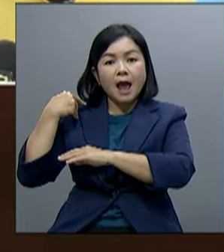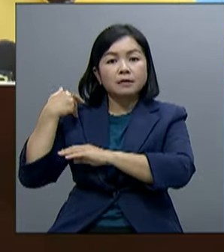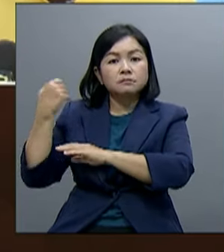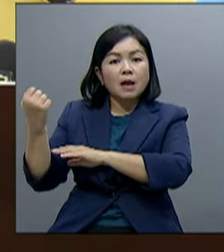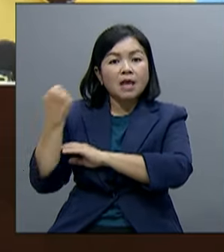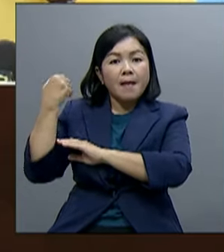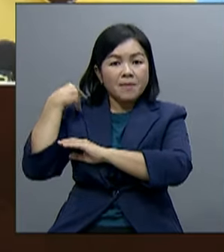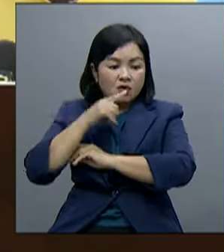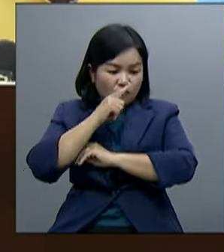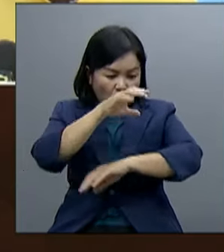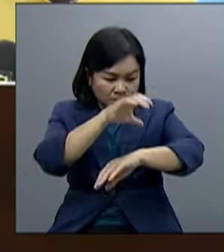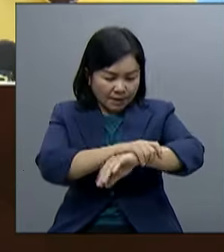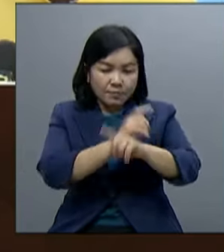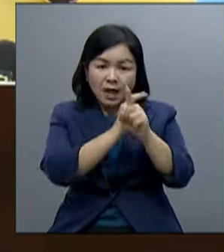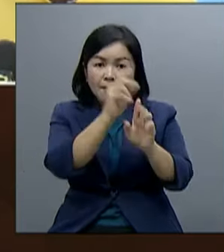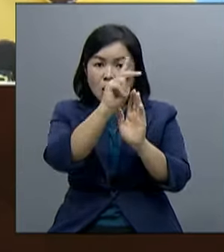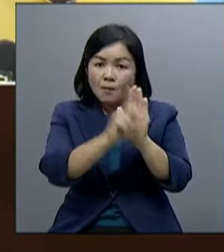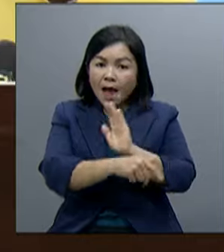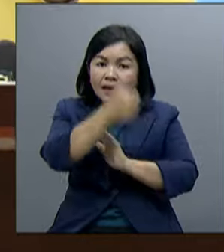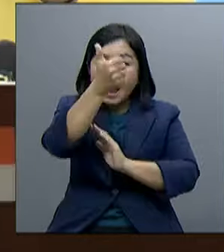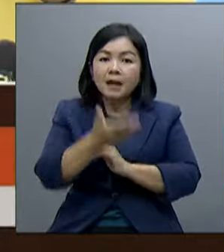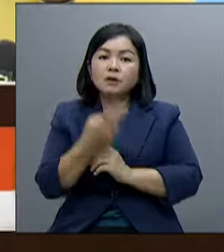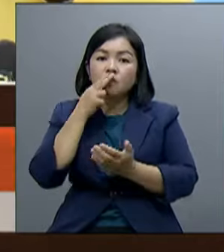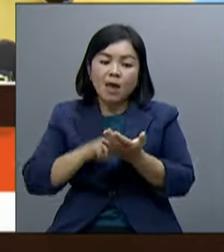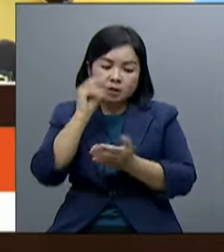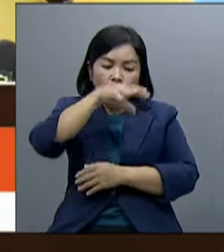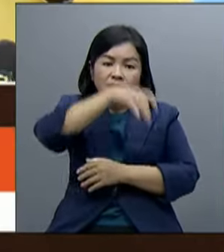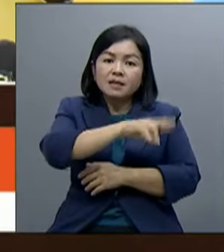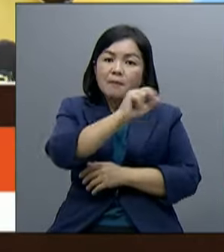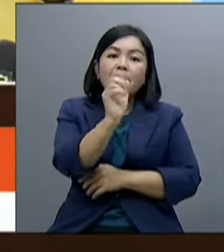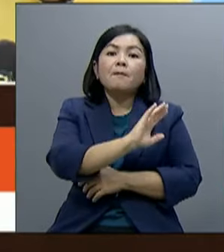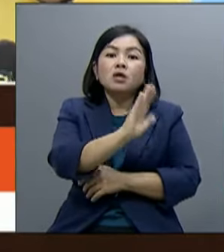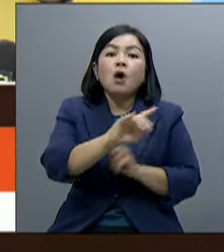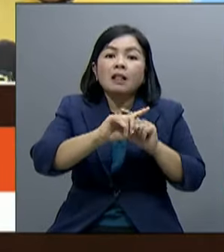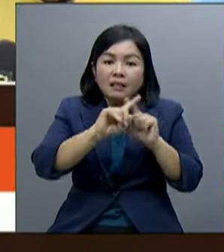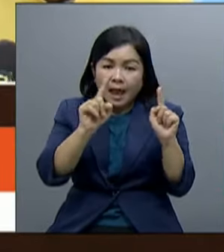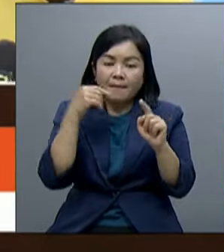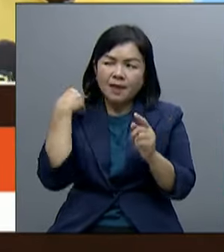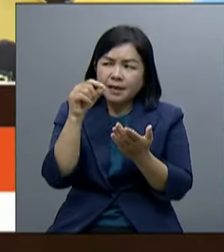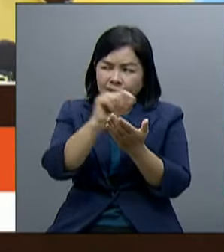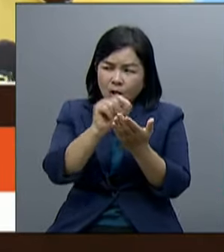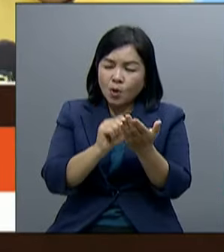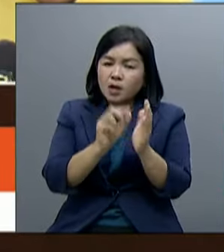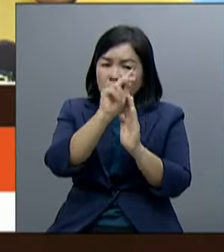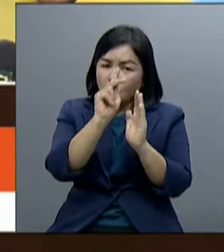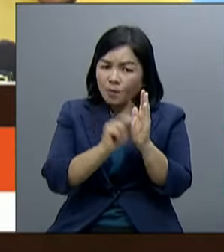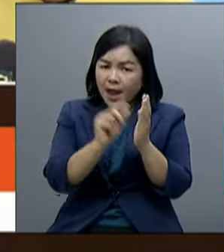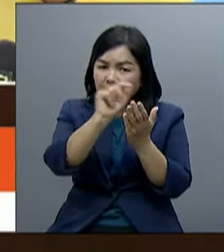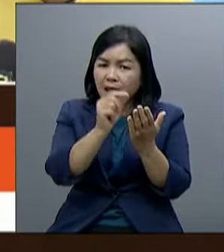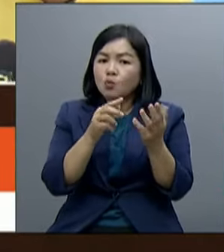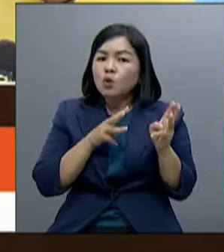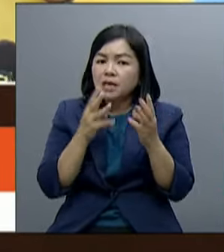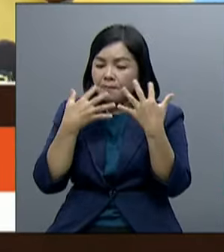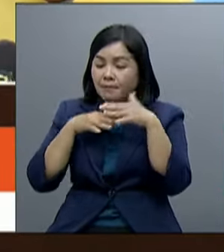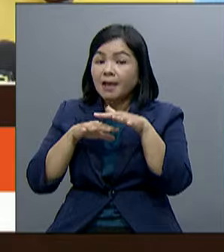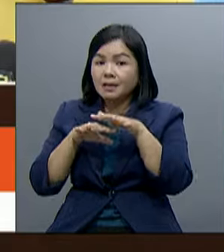หมายจับดำเนินคดีได้โดยไม่ต้องขออนุญาตสภาแต่มีเขียนไว้อยู่ช่วงหนึ่งในเรื่องการประสานงานก็